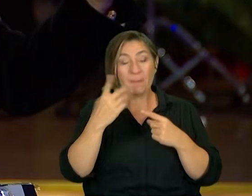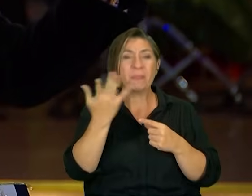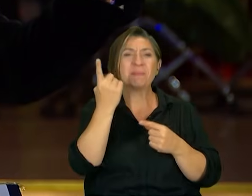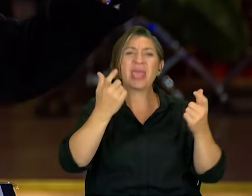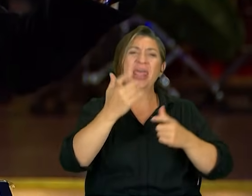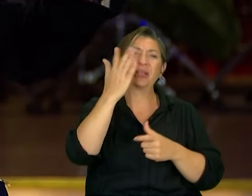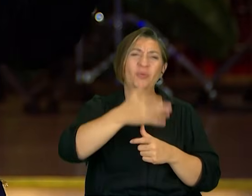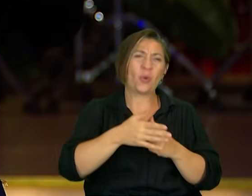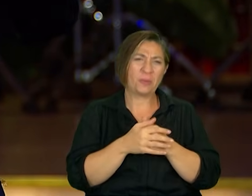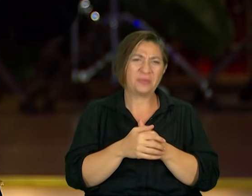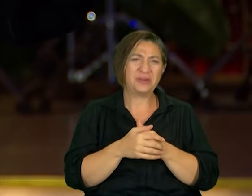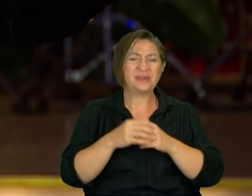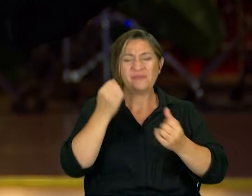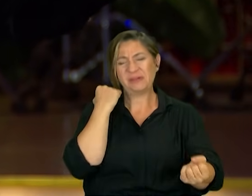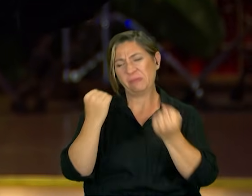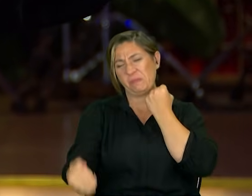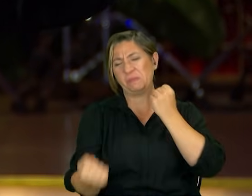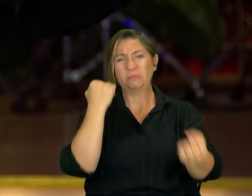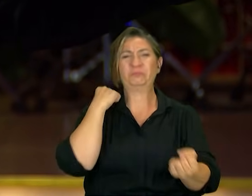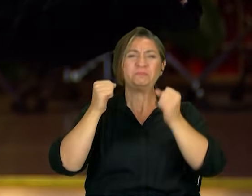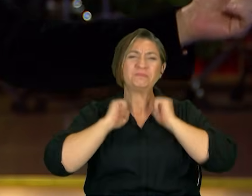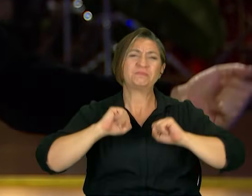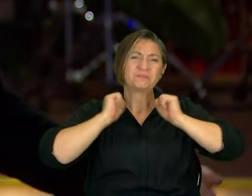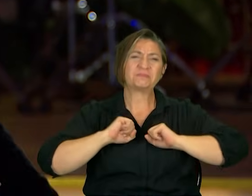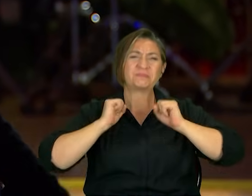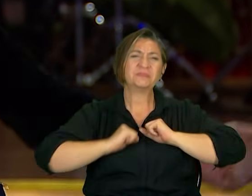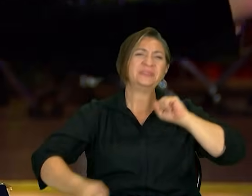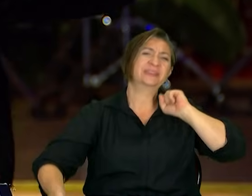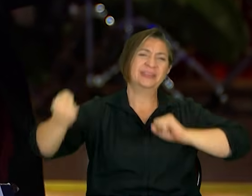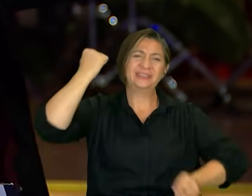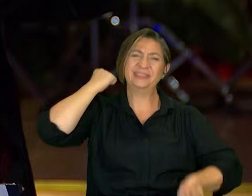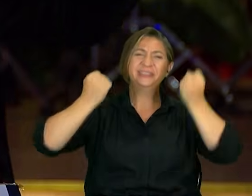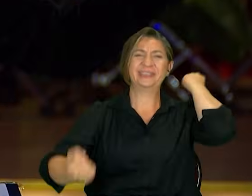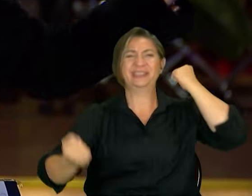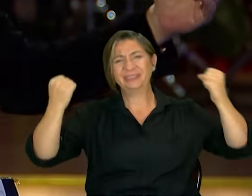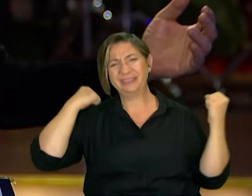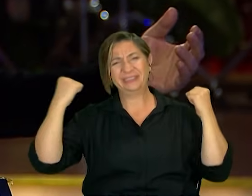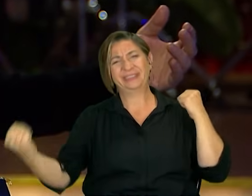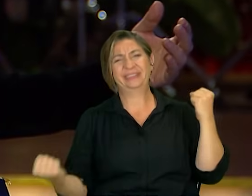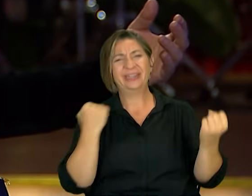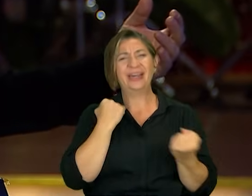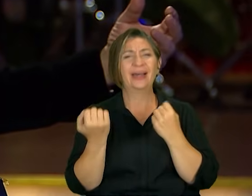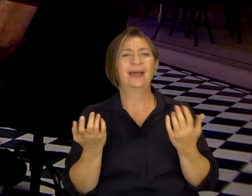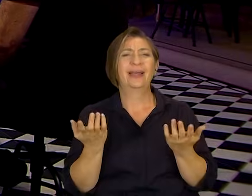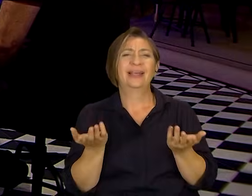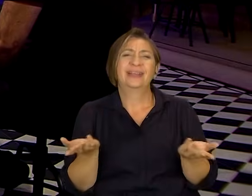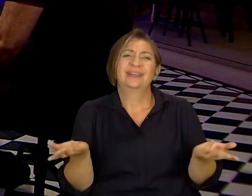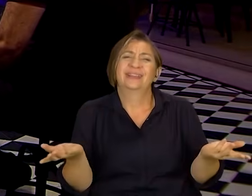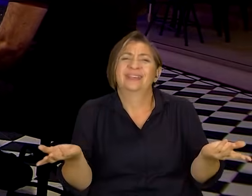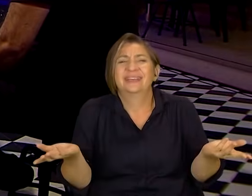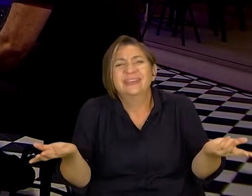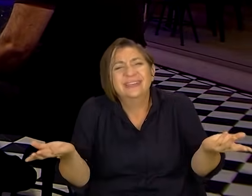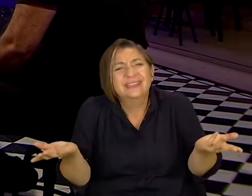yere gidiyor işte fitness salonuna gitmiş. İşte bunu indiriyor, bunu kaldırıyor filan. Ya